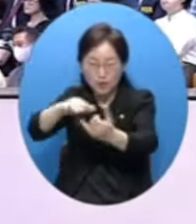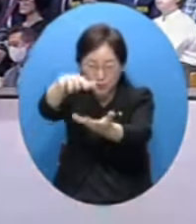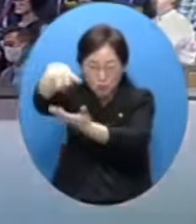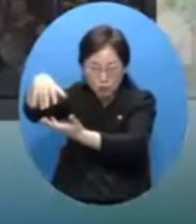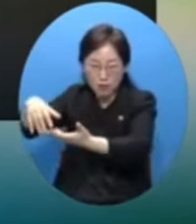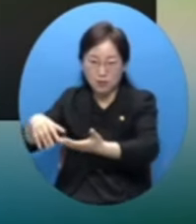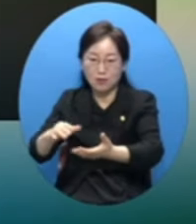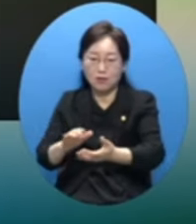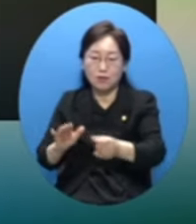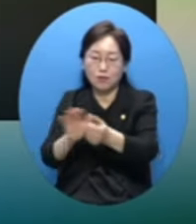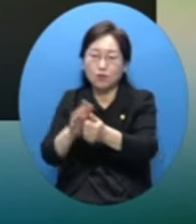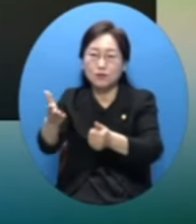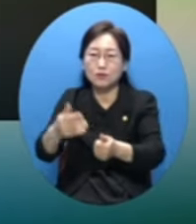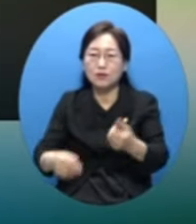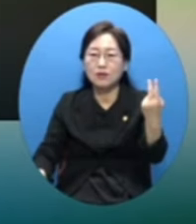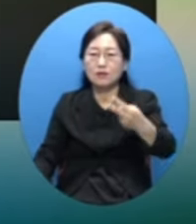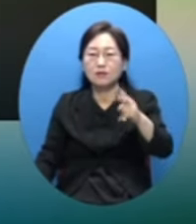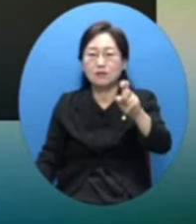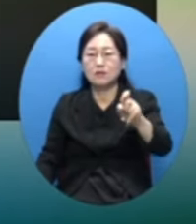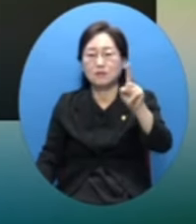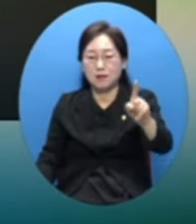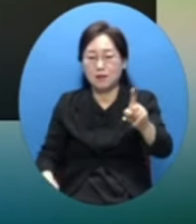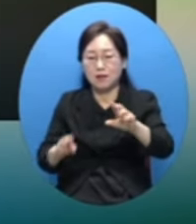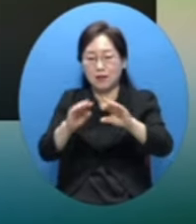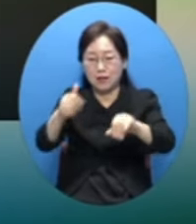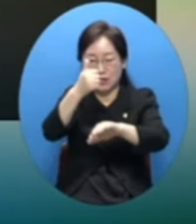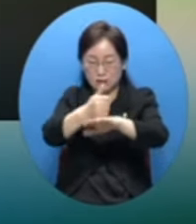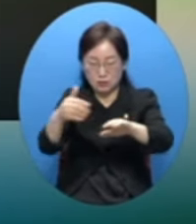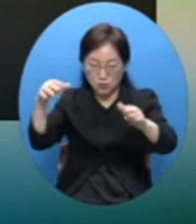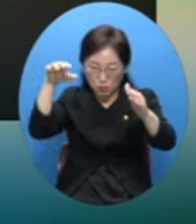책이 2011년 출간되기도 했습니다.